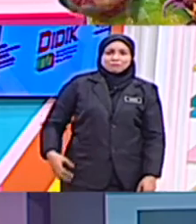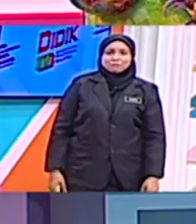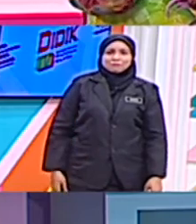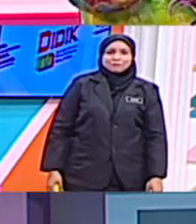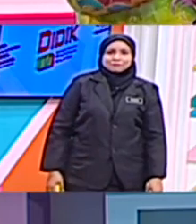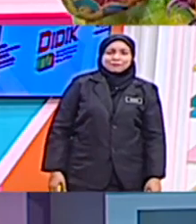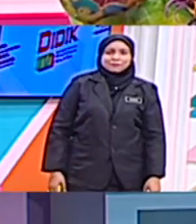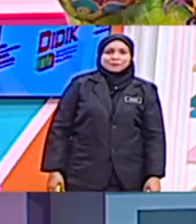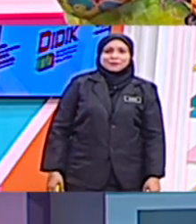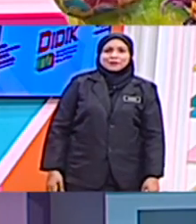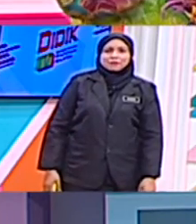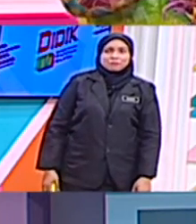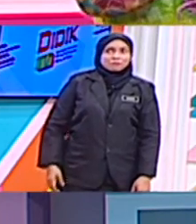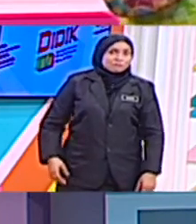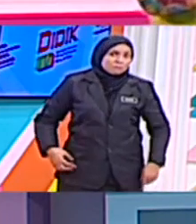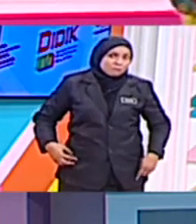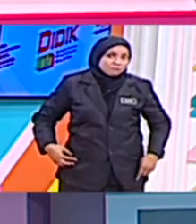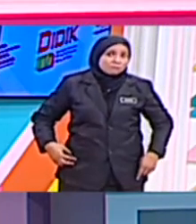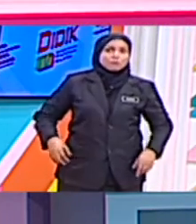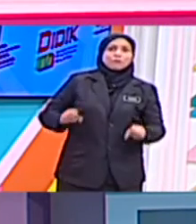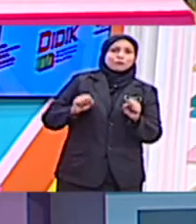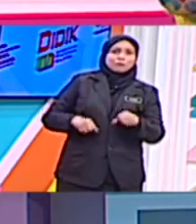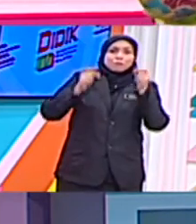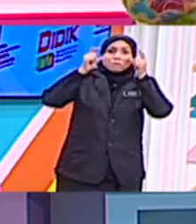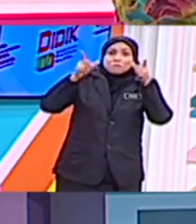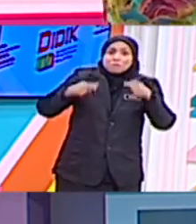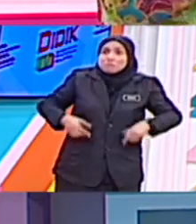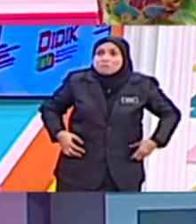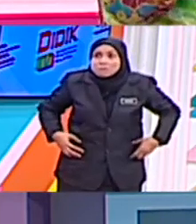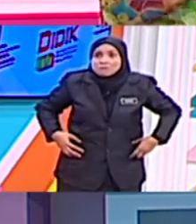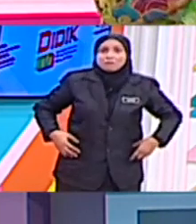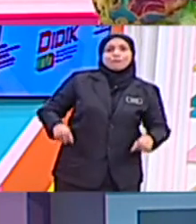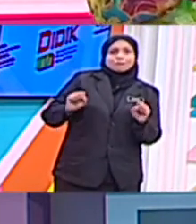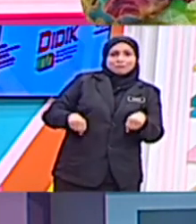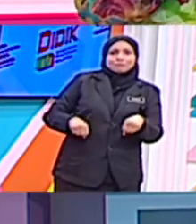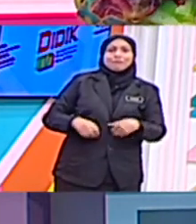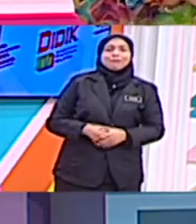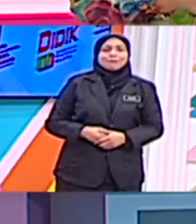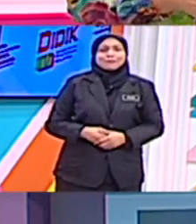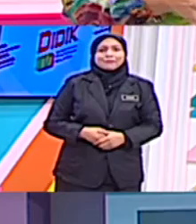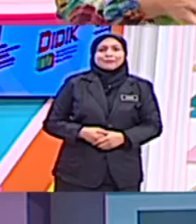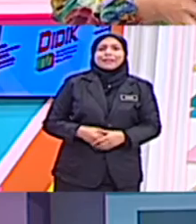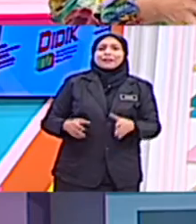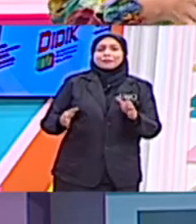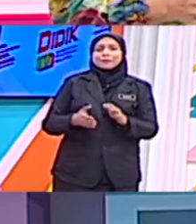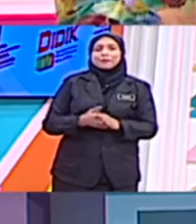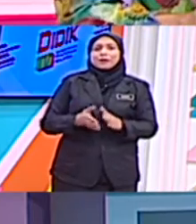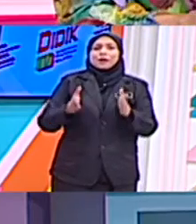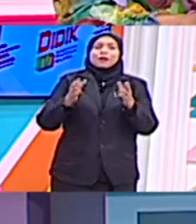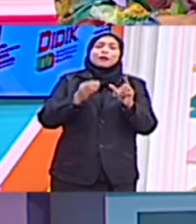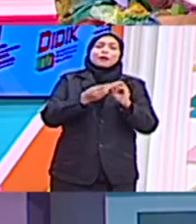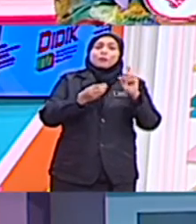apa sajalah. Jegikkan mata. Jegikkan mata pun tak apa. Yang penting orang itu tahu jangan sentuh kita. Okey. Okay, yang